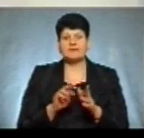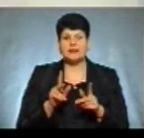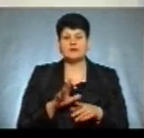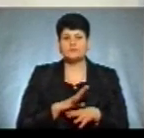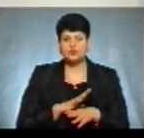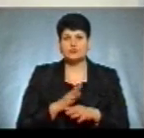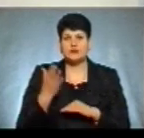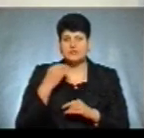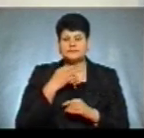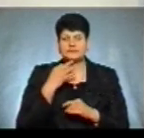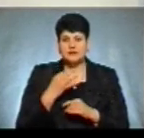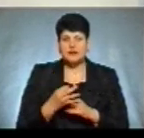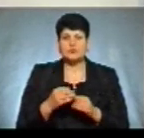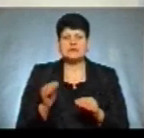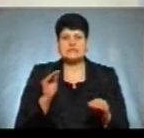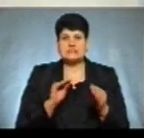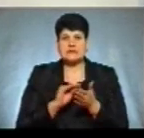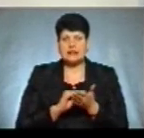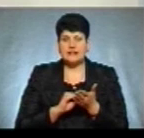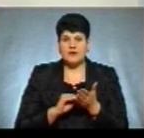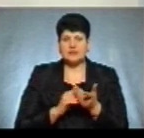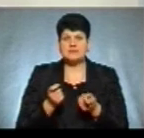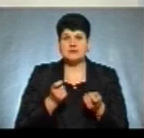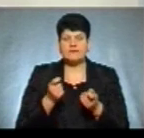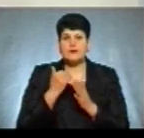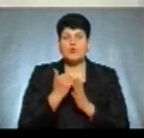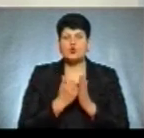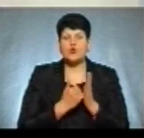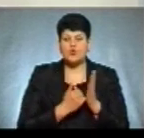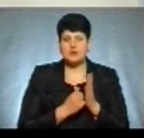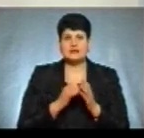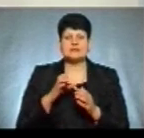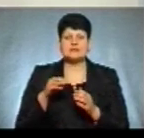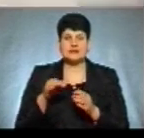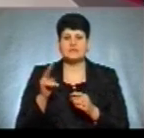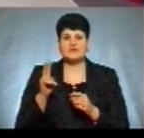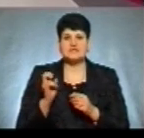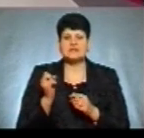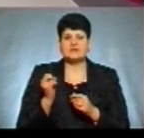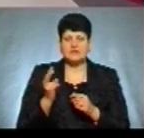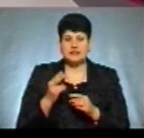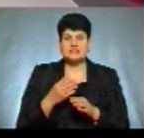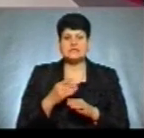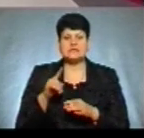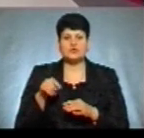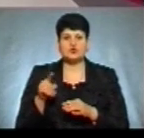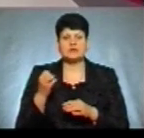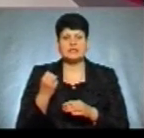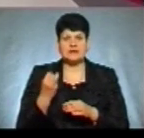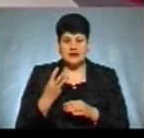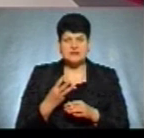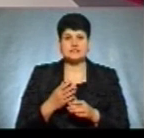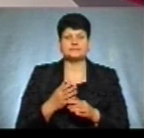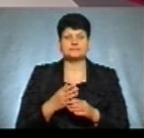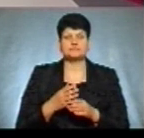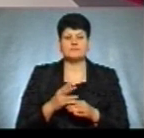підтверджено адміністративні правопорушення, складено адміністративні протоколи за статтями 212 значком 13, 212 значком